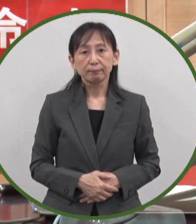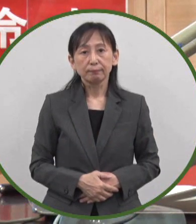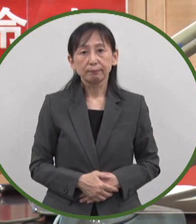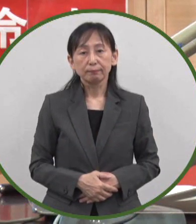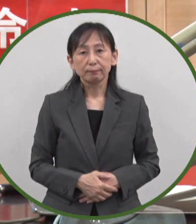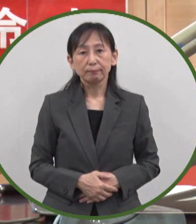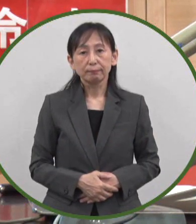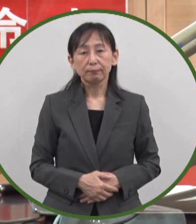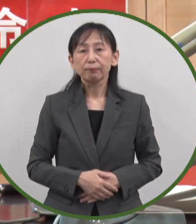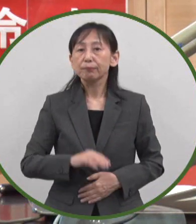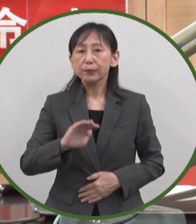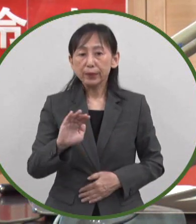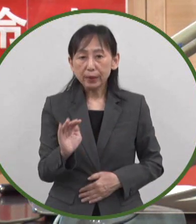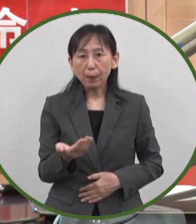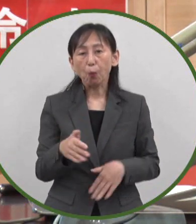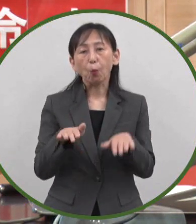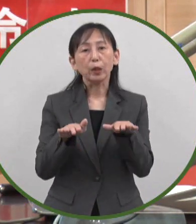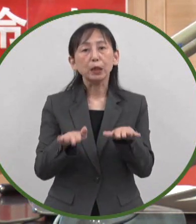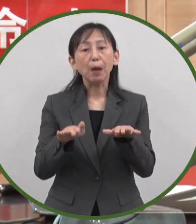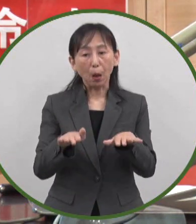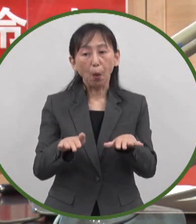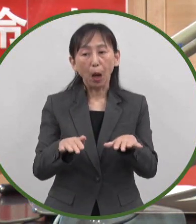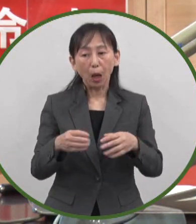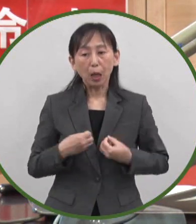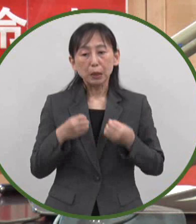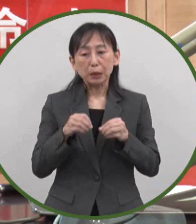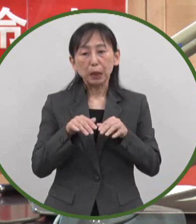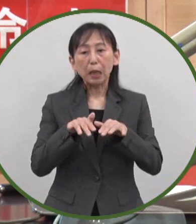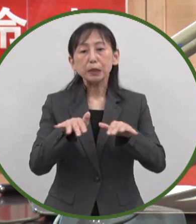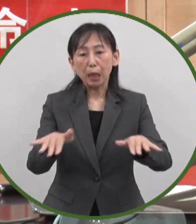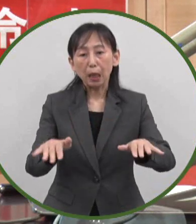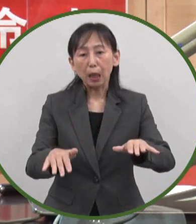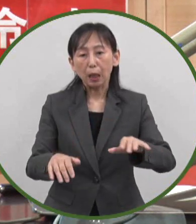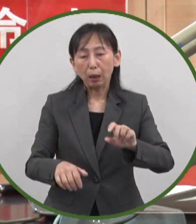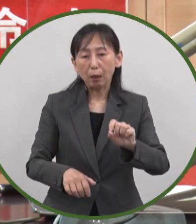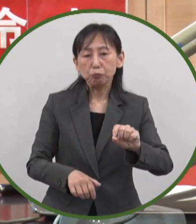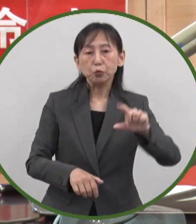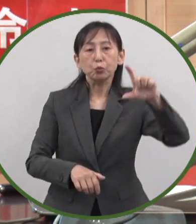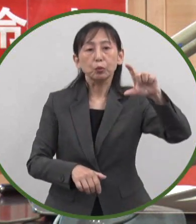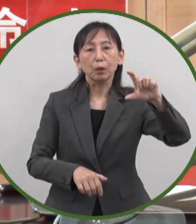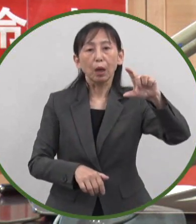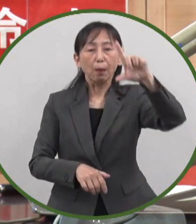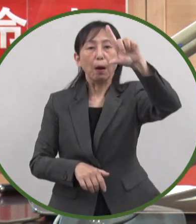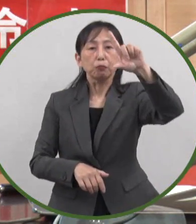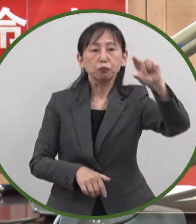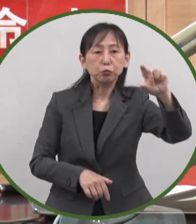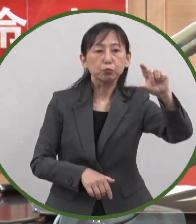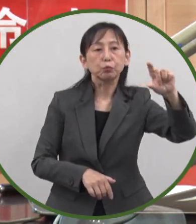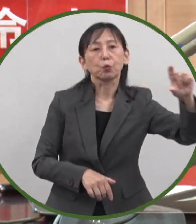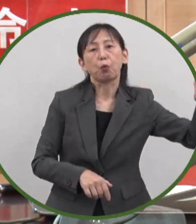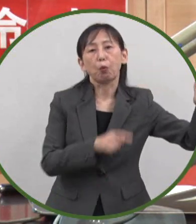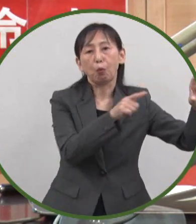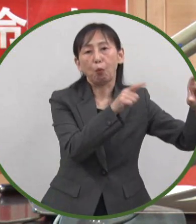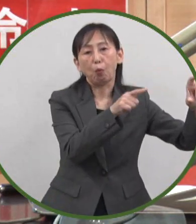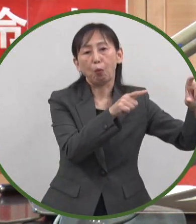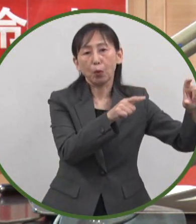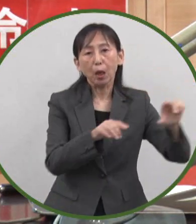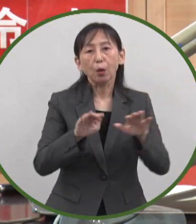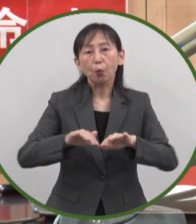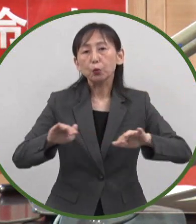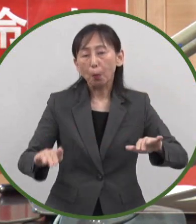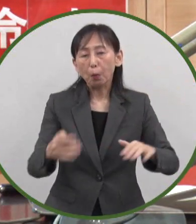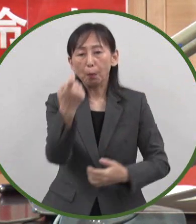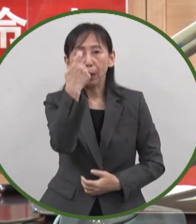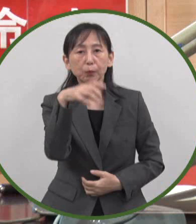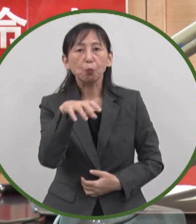まあ、ただあの今は感染の伸びはまあ止まったということがありますので、子どもたちの学びの